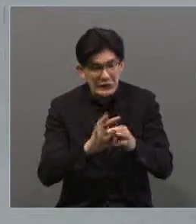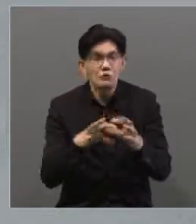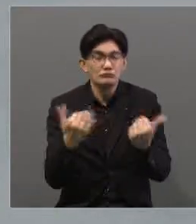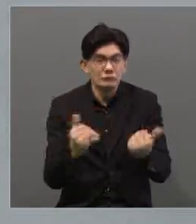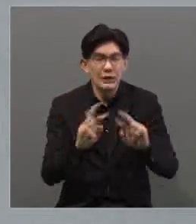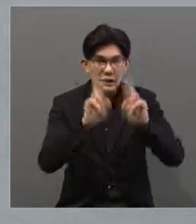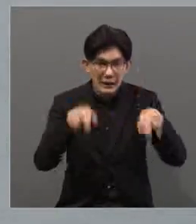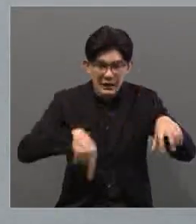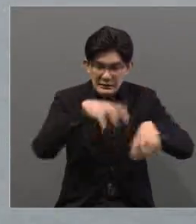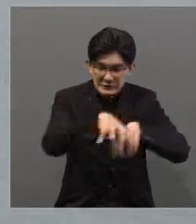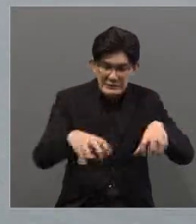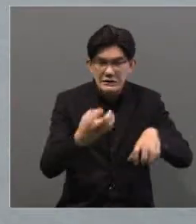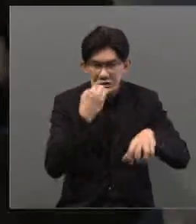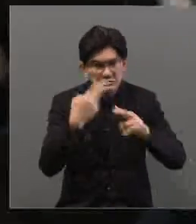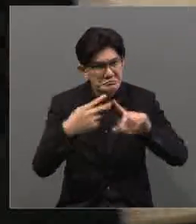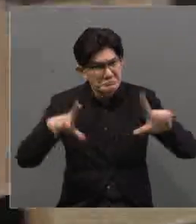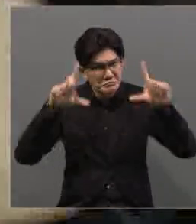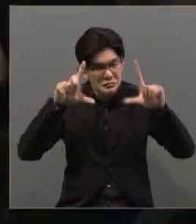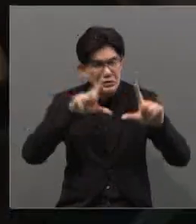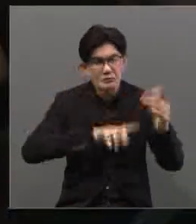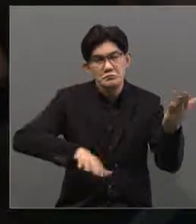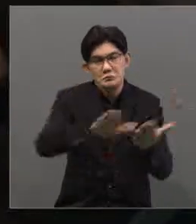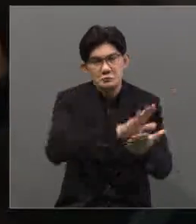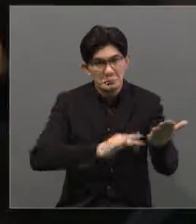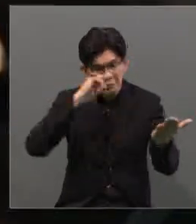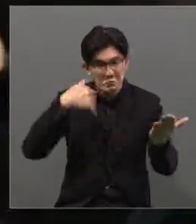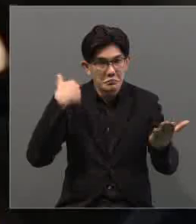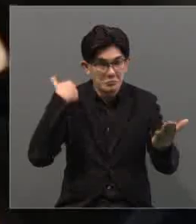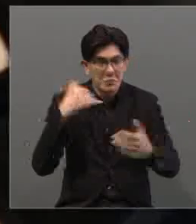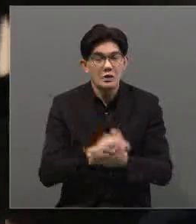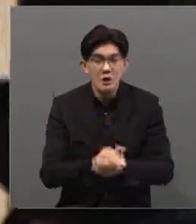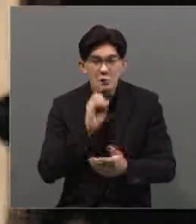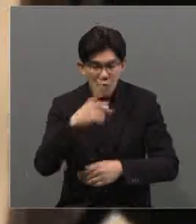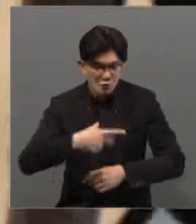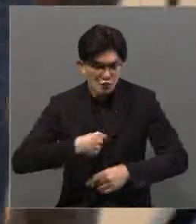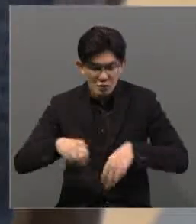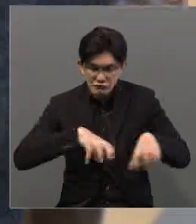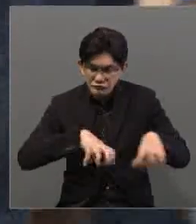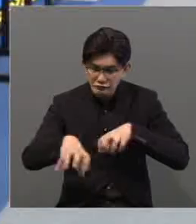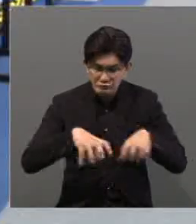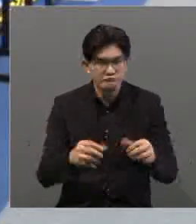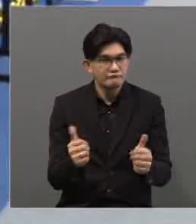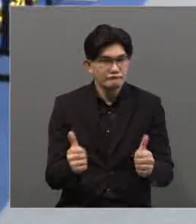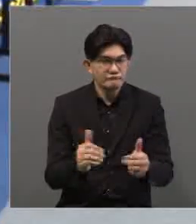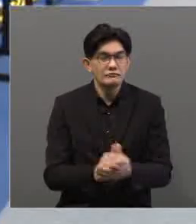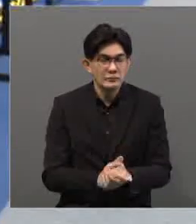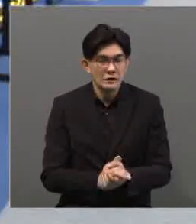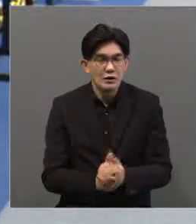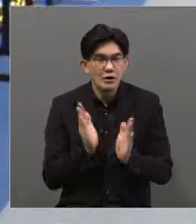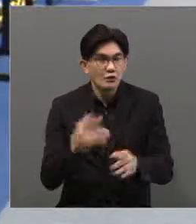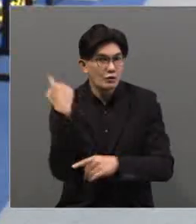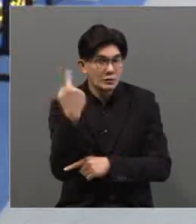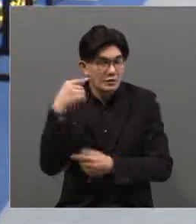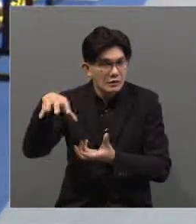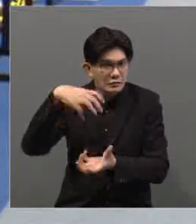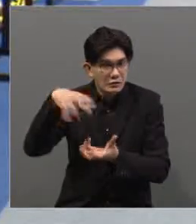มถึงร้านค้าร้านอาหารเด็ดๆจากทั่วทุกภาคหลายคนที่มาบอกว่าชื่นชอบการจัดงานในครั้งนี้นะคะเดี๋ยวไปฟังเสียงคนที่มา